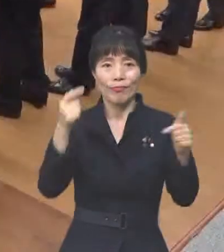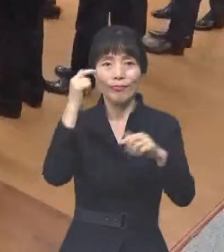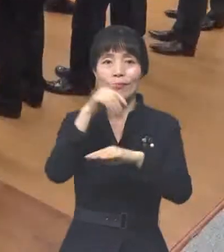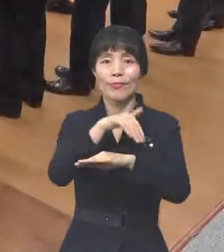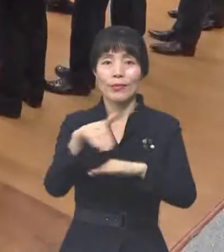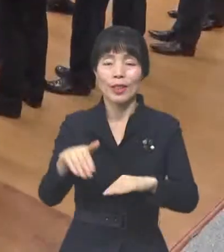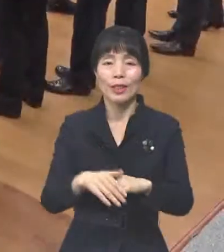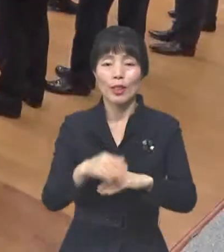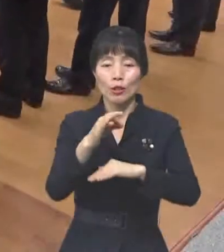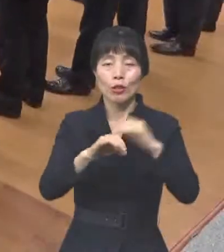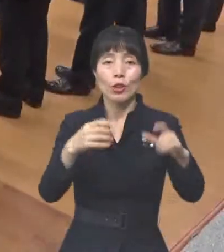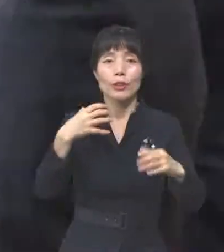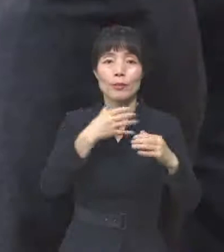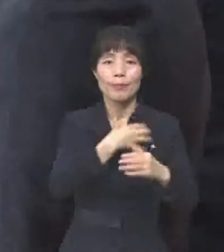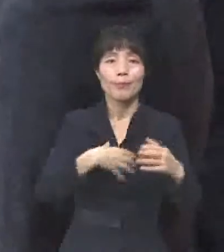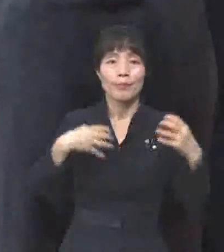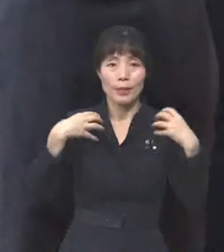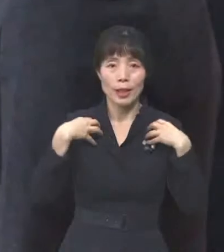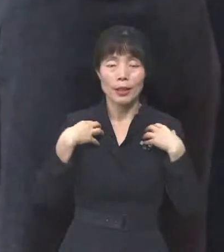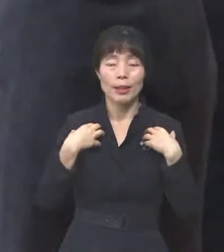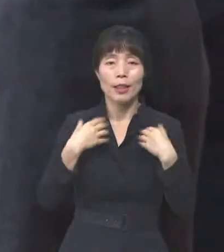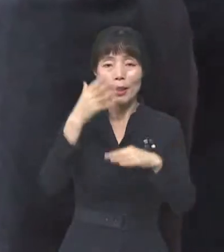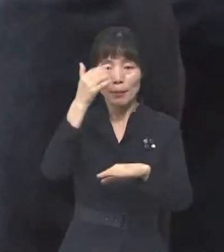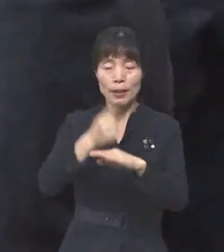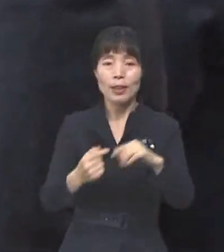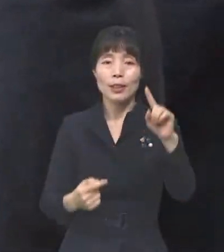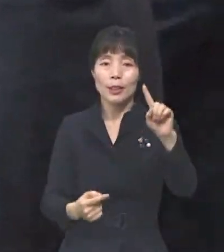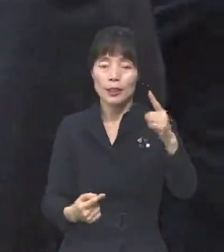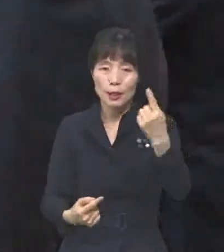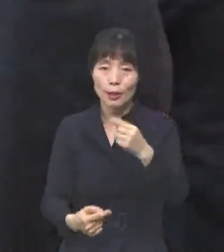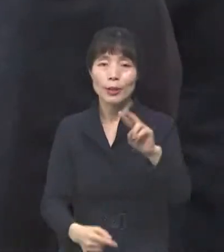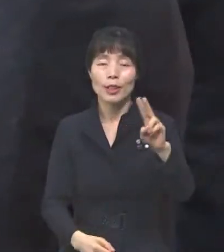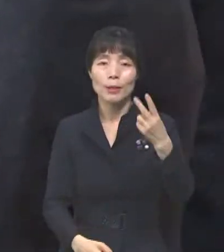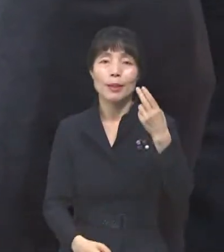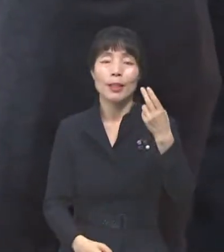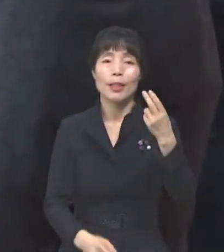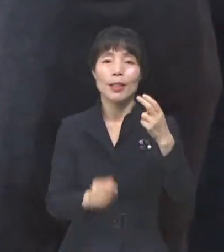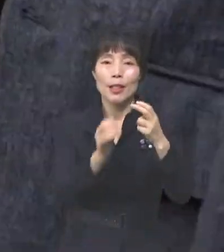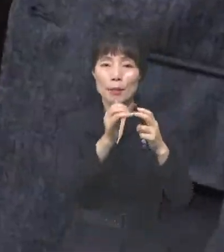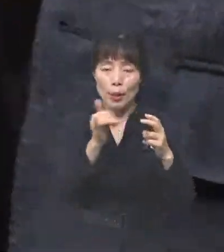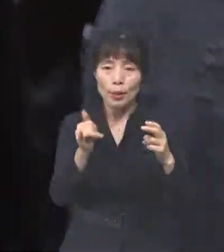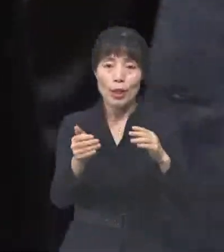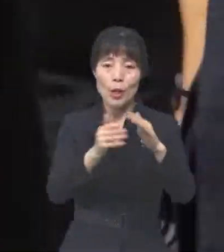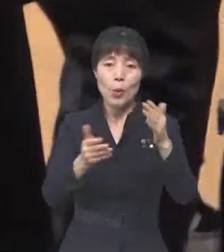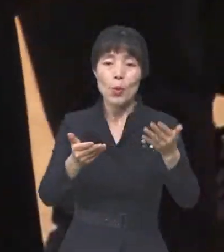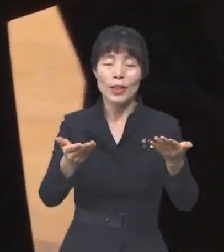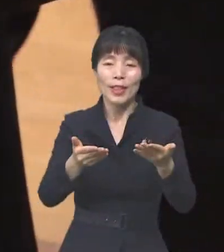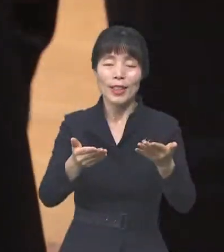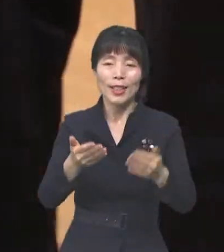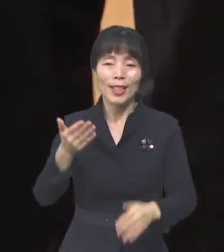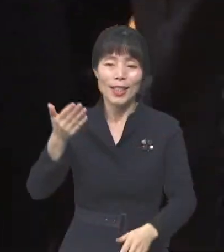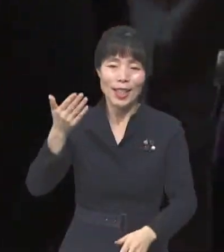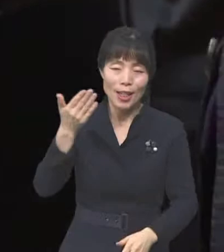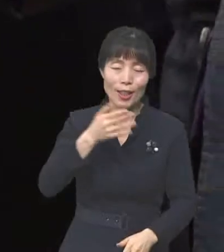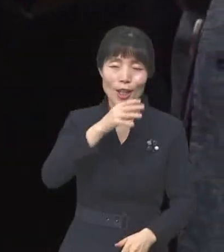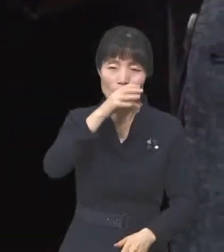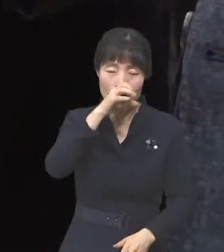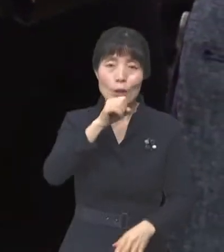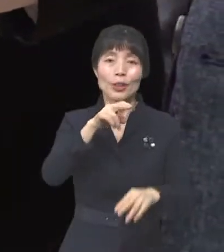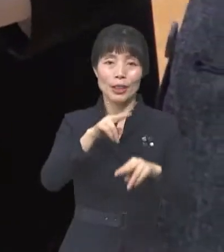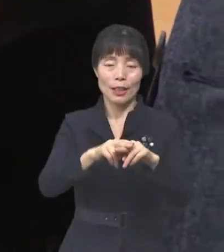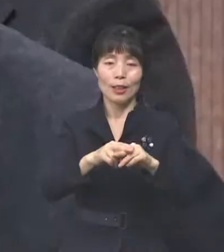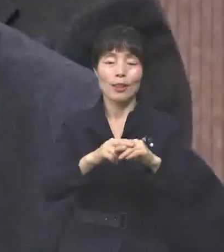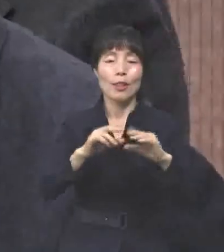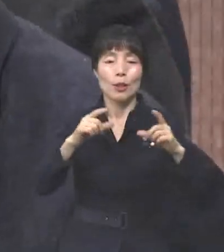이 청장은 마지막으로 1200여 명의 공무원들에게 공직은 신성한 자리라는 점을 강조하며 구민을